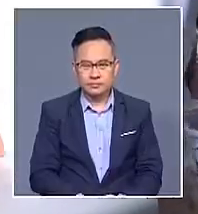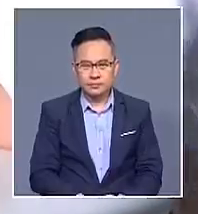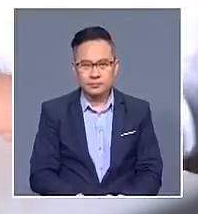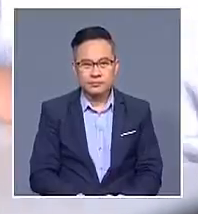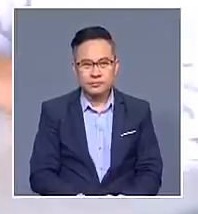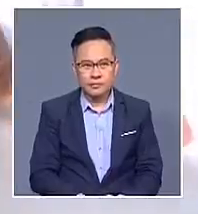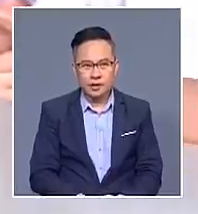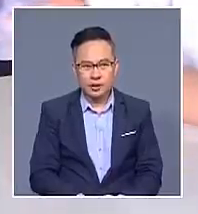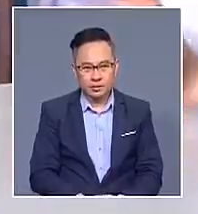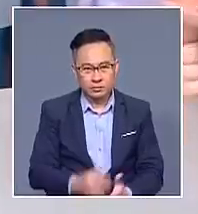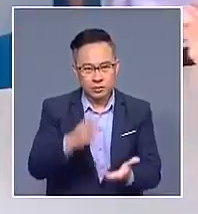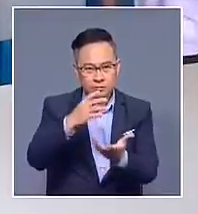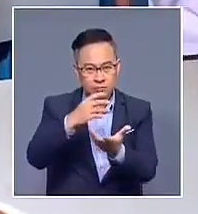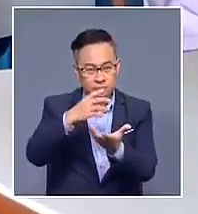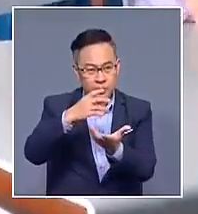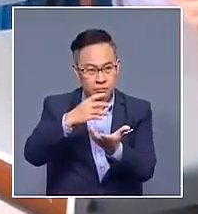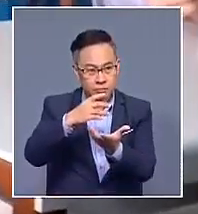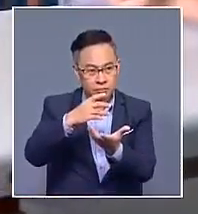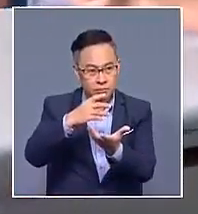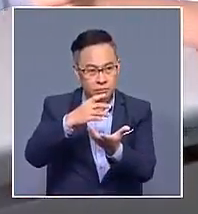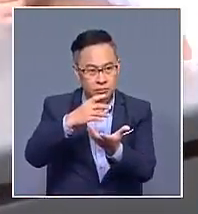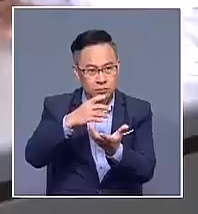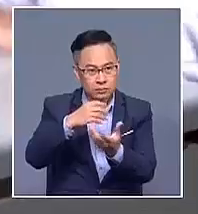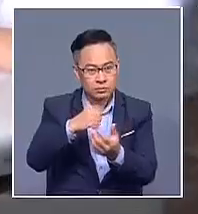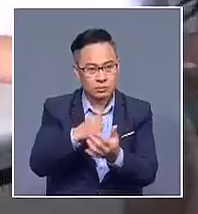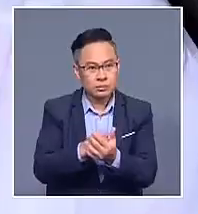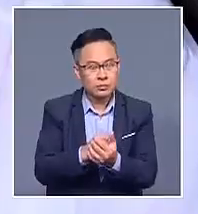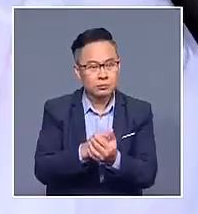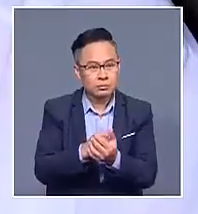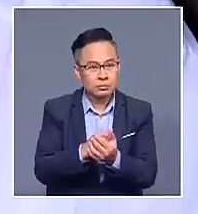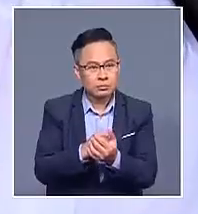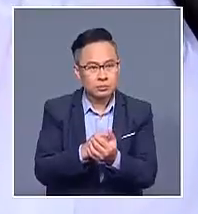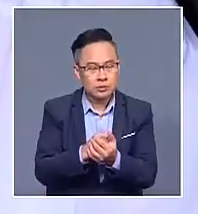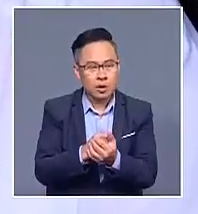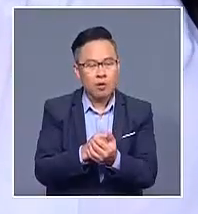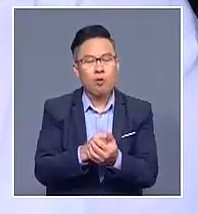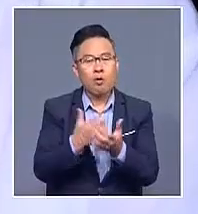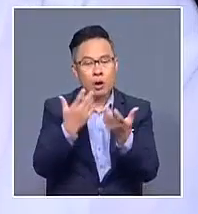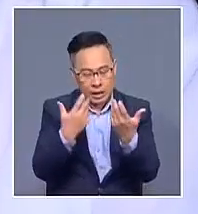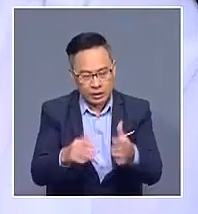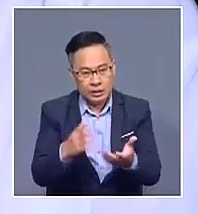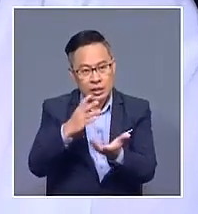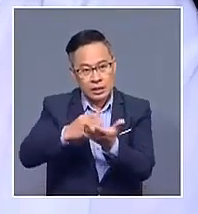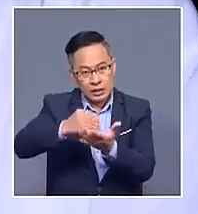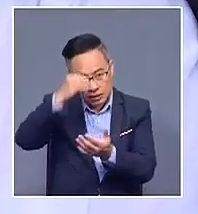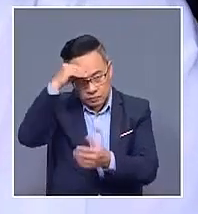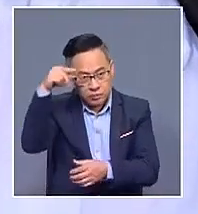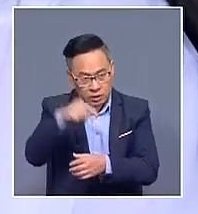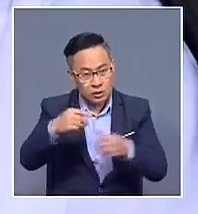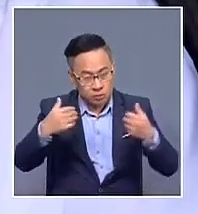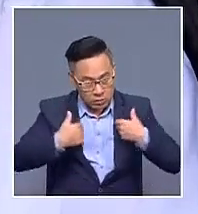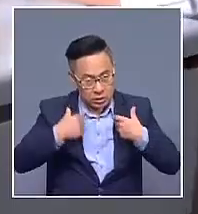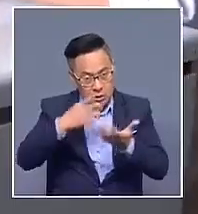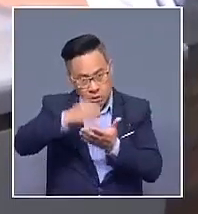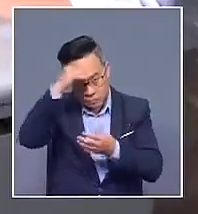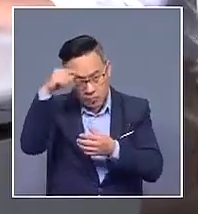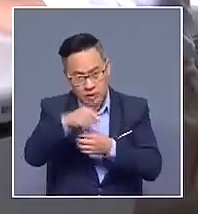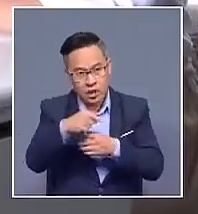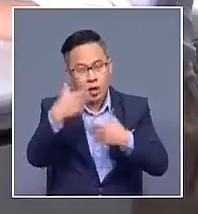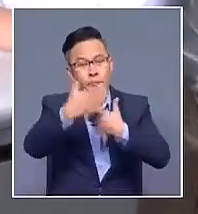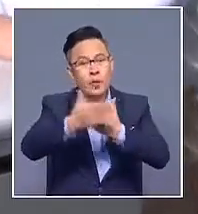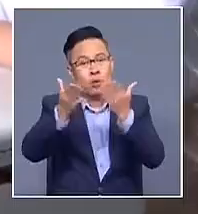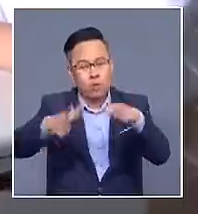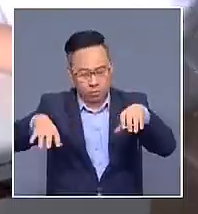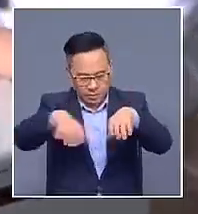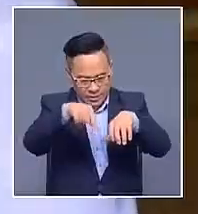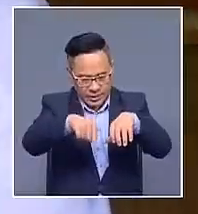เรียนเสร็จแล้วมีไปทำอะไรกันต่อไหมคะ ก็จะมีค่ะเป็นการเรียนพิเศษค่ะ โอ้เรียนพิเศษเรียนที่ไหนอะ เรียนตรงห้องข้างๆนี่